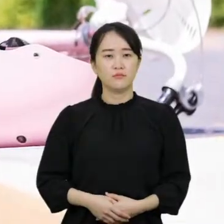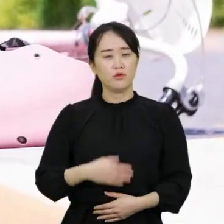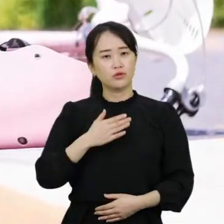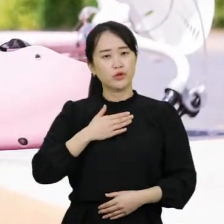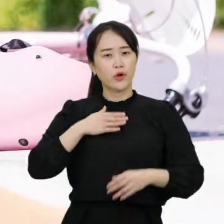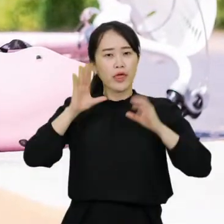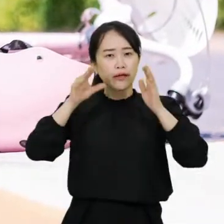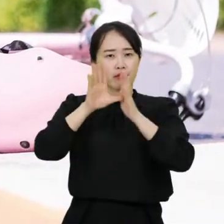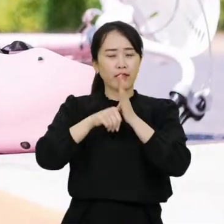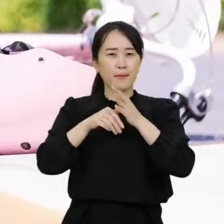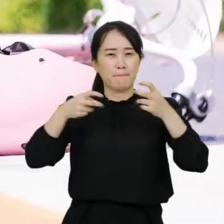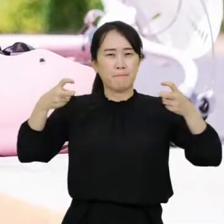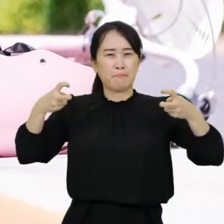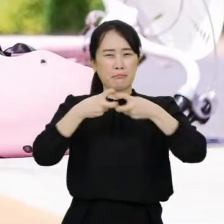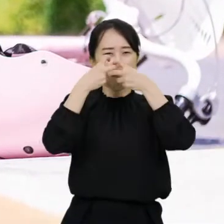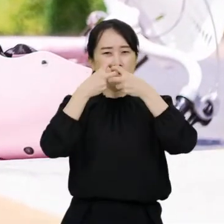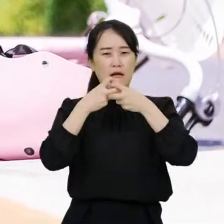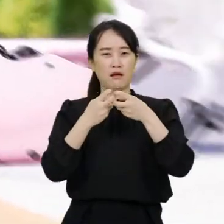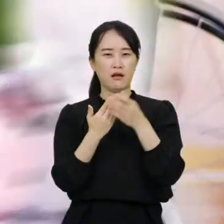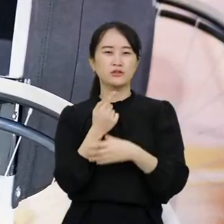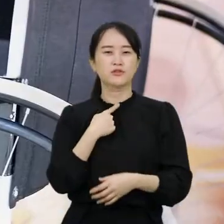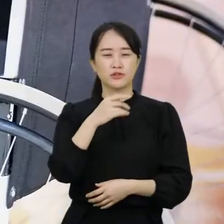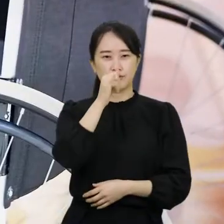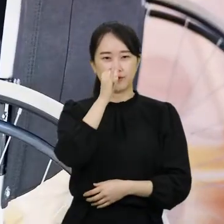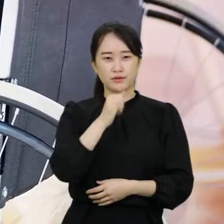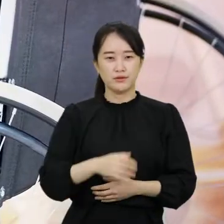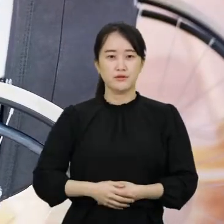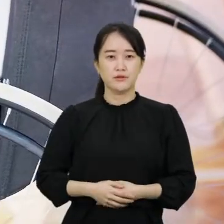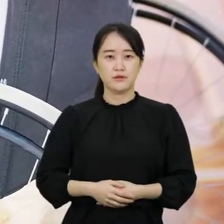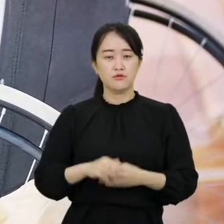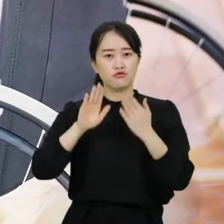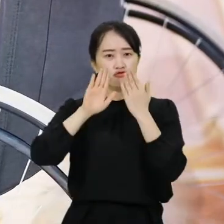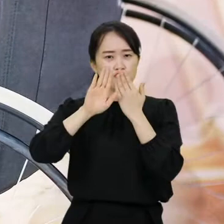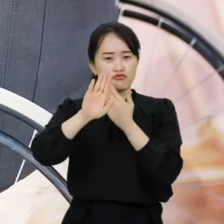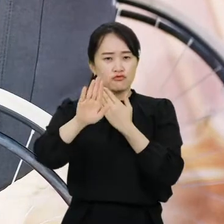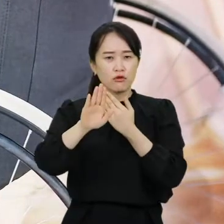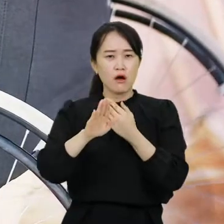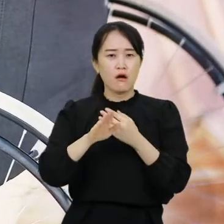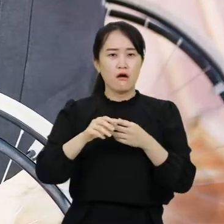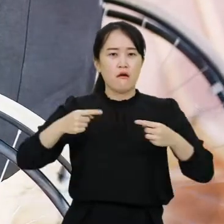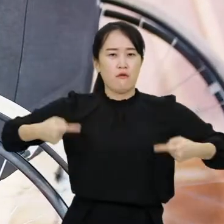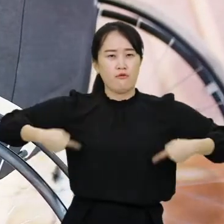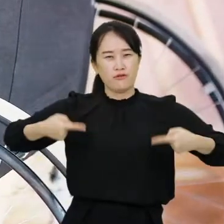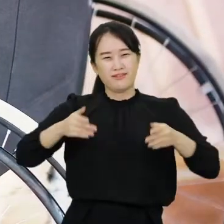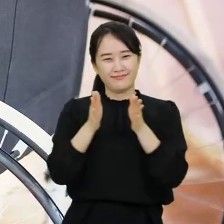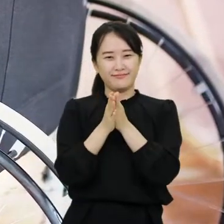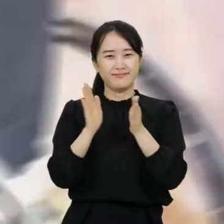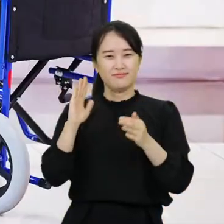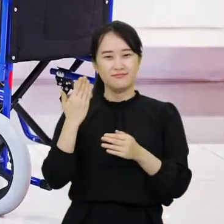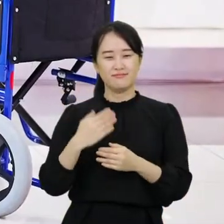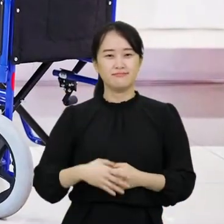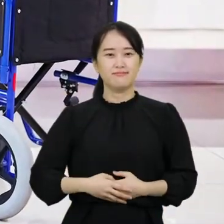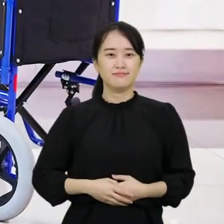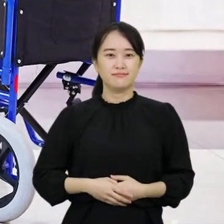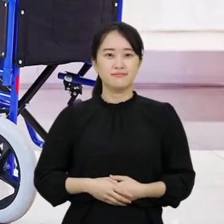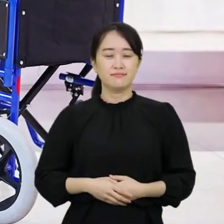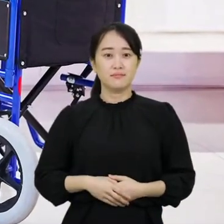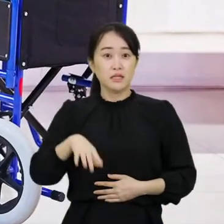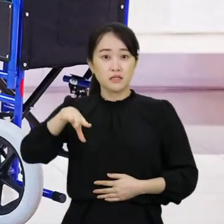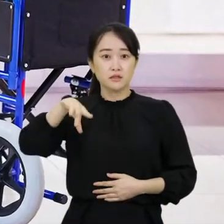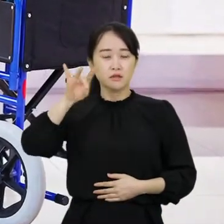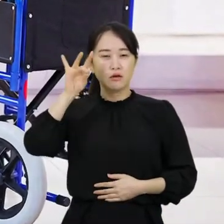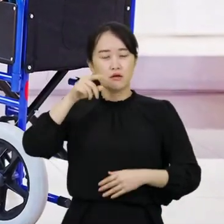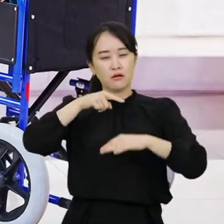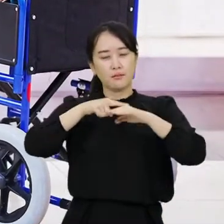저는 어릴 때 교통사고를 크게 당한 후 그 후유증으로 휠체어 생활을 하게 되었어요.